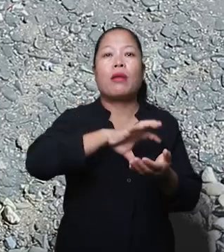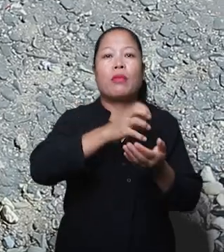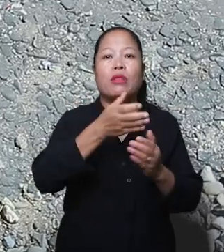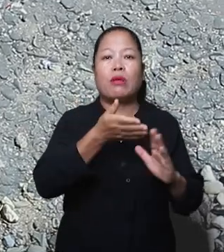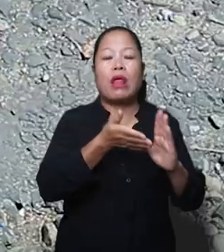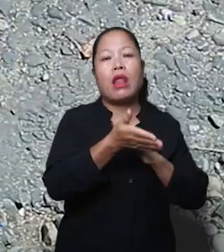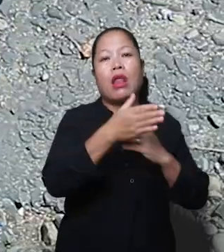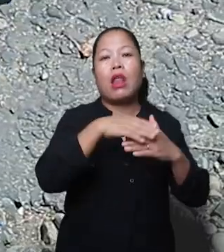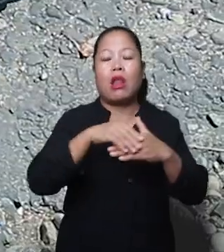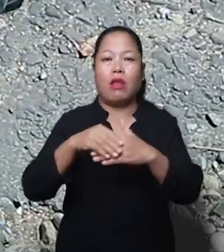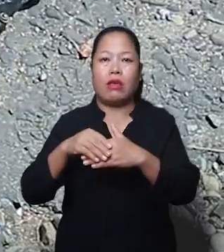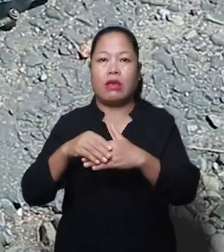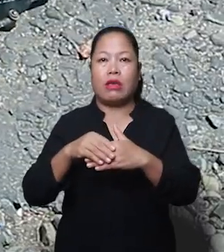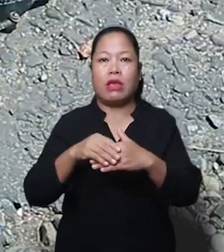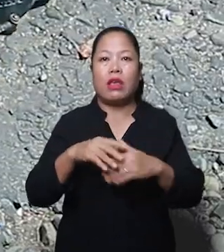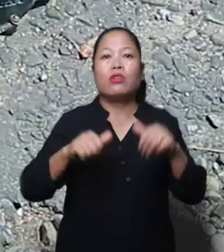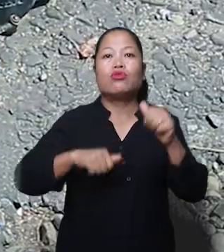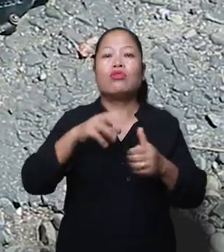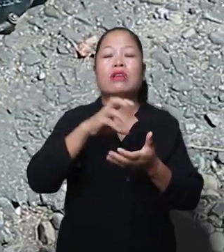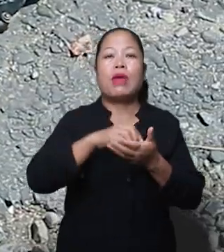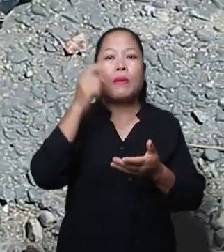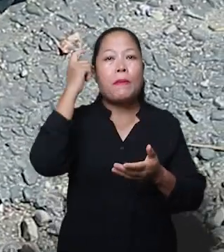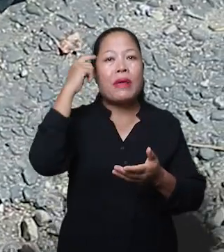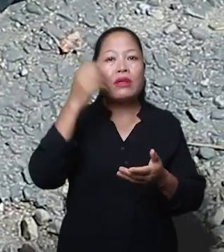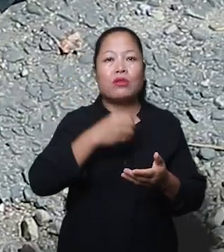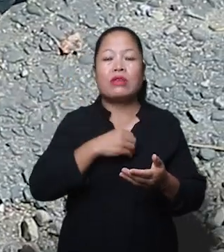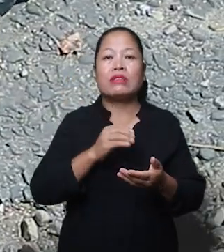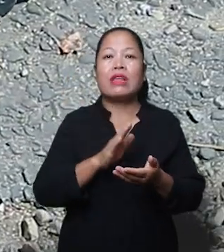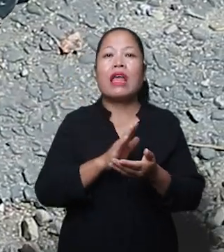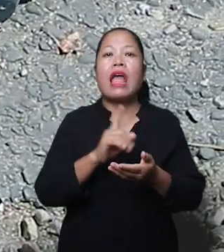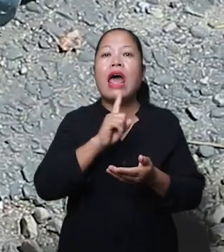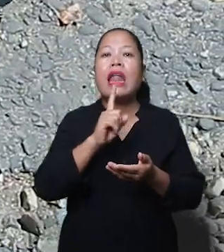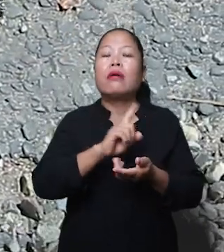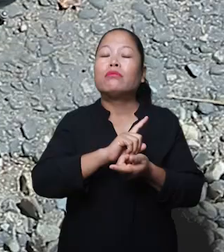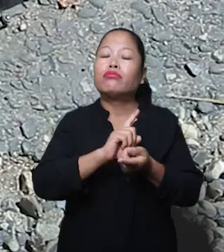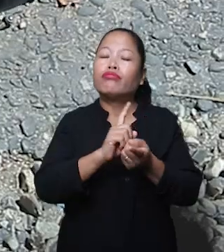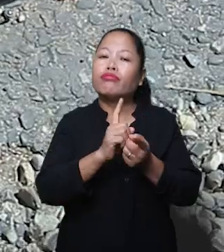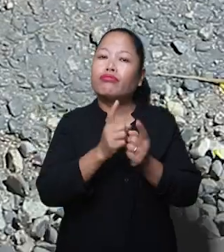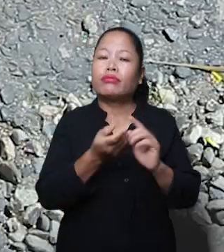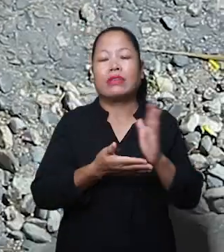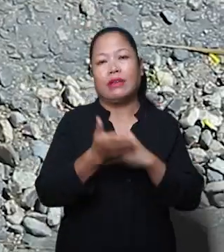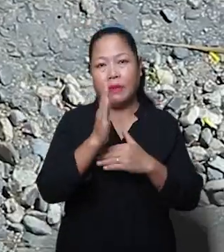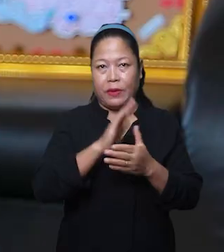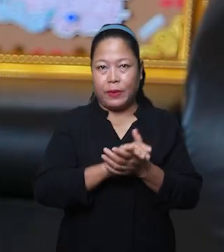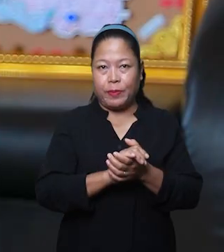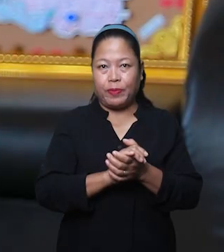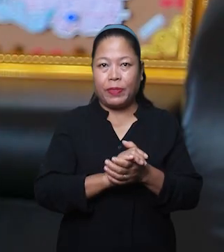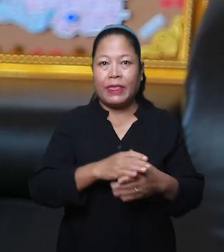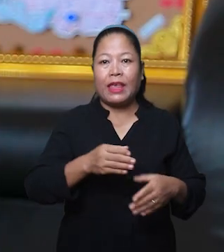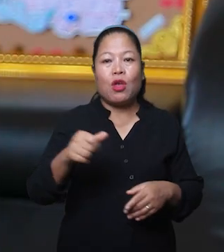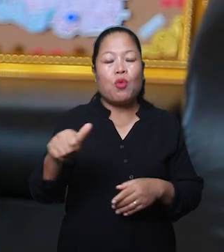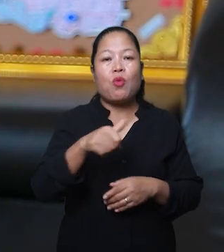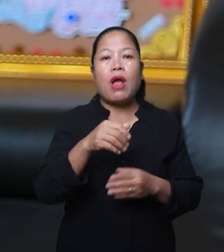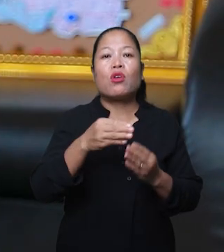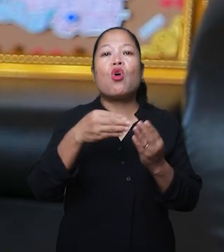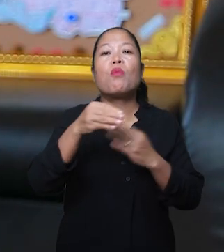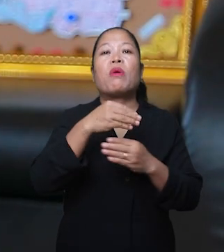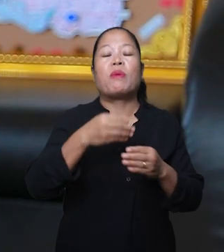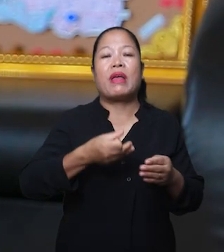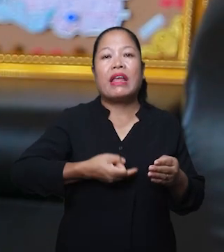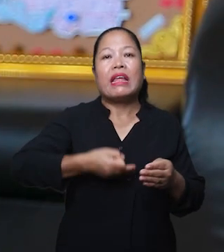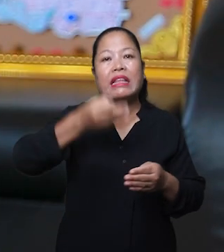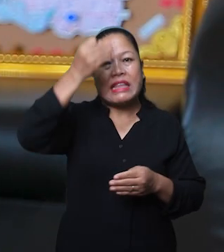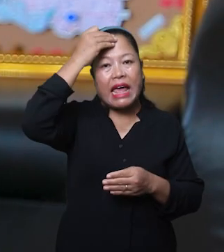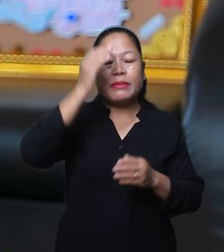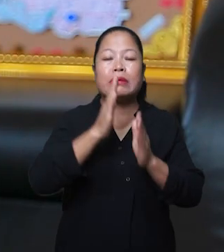अस्पताल लगियो, जहाँ उनको मानसिक स्वास्थ्य राम्रो हुँदै गयो। अनि उहाँहरुको अब अलि धार्मिक